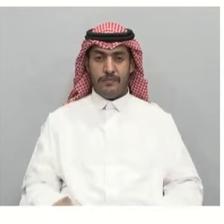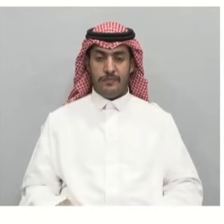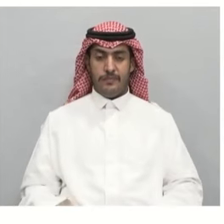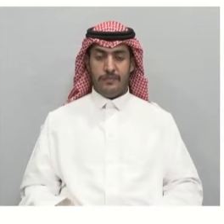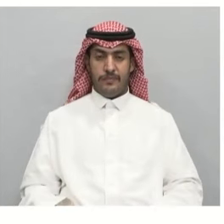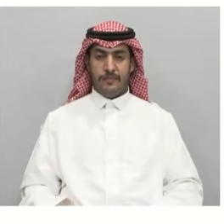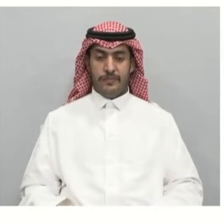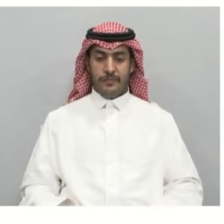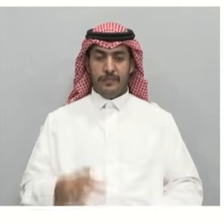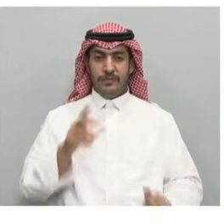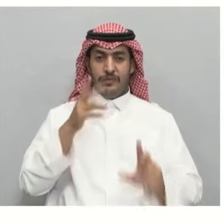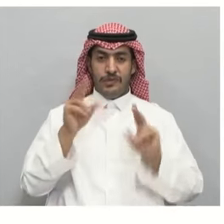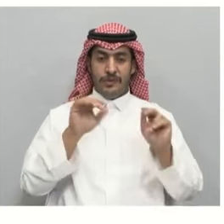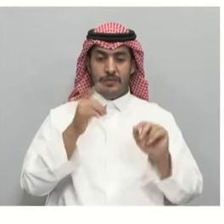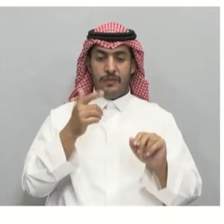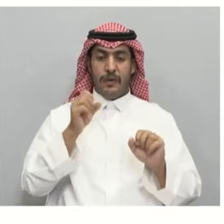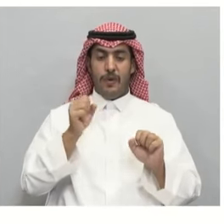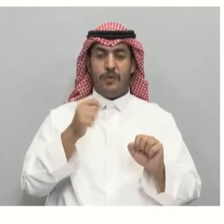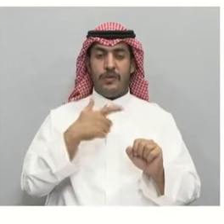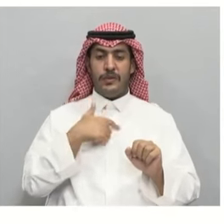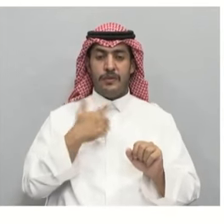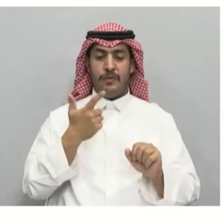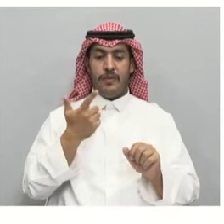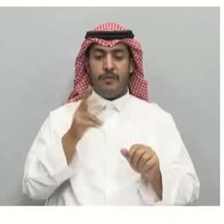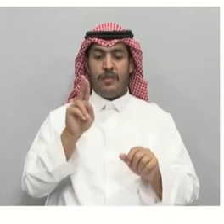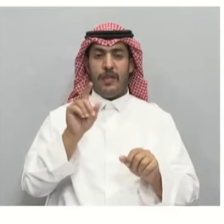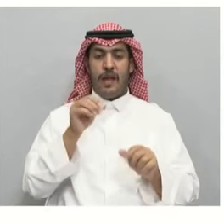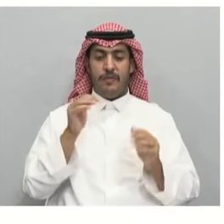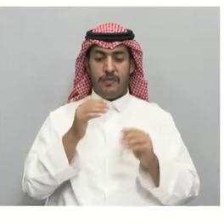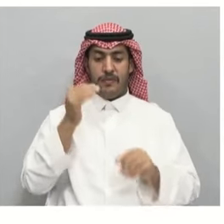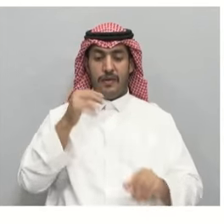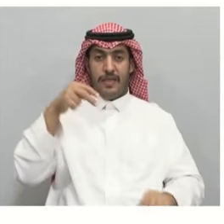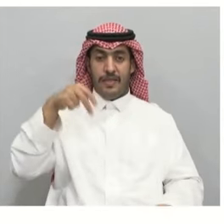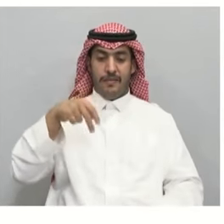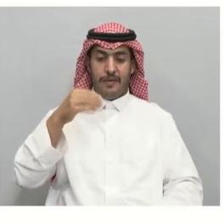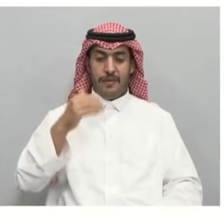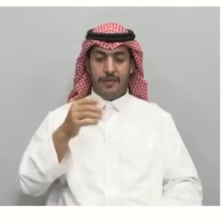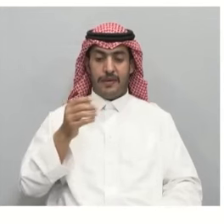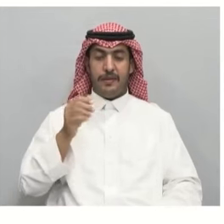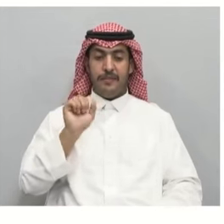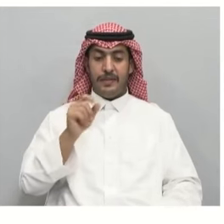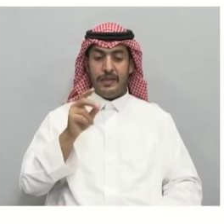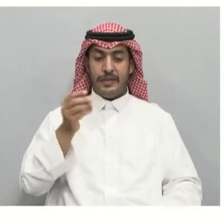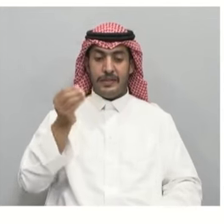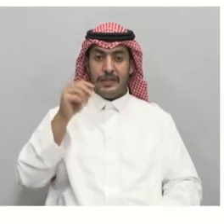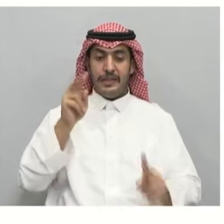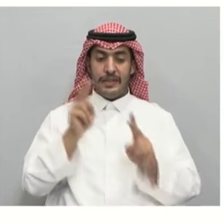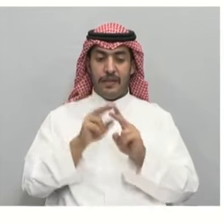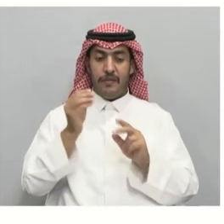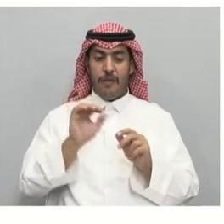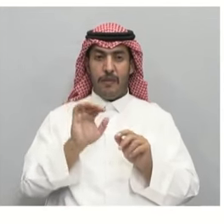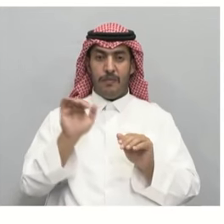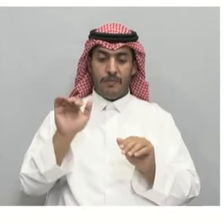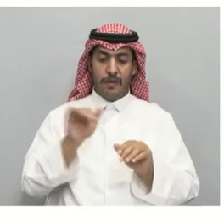بما انه متشابهه راح يكون بينهم قوه تنافر الخاصيه التي تزداد في سلك عندما تقل مساحه